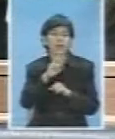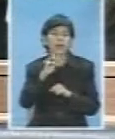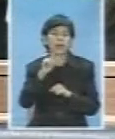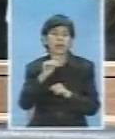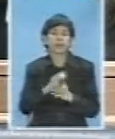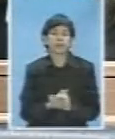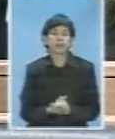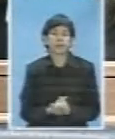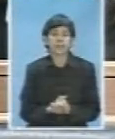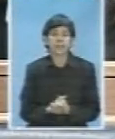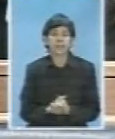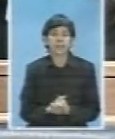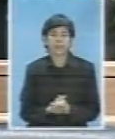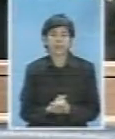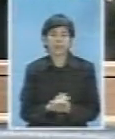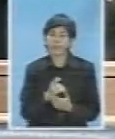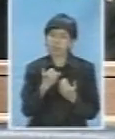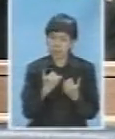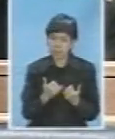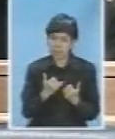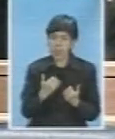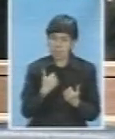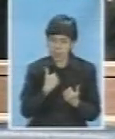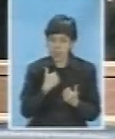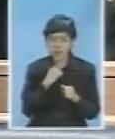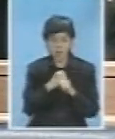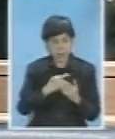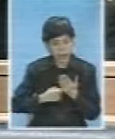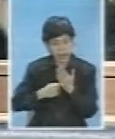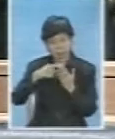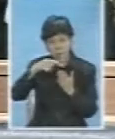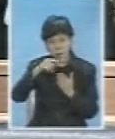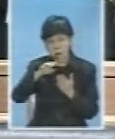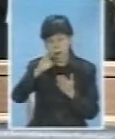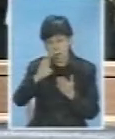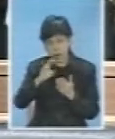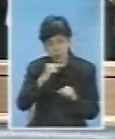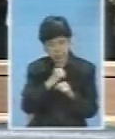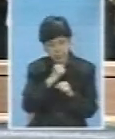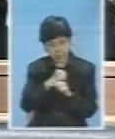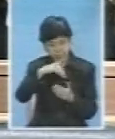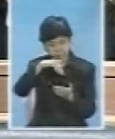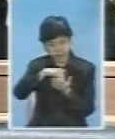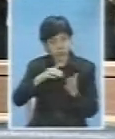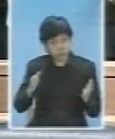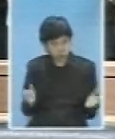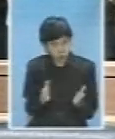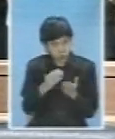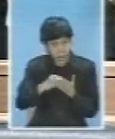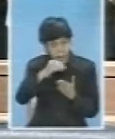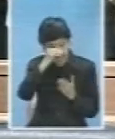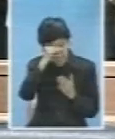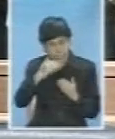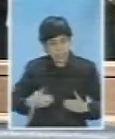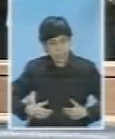พูดถึงเลยทั้งที่ในเรื่องนี้ได้มีการเสนอเป็นพระราชบัญญัติจัดตั้งสำนักงานส่งเสริมการเรียนรู้และพัฒนาคุ